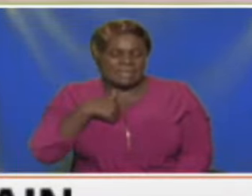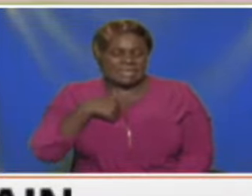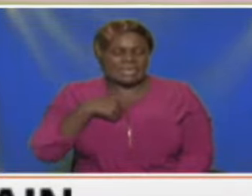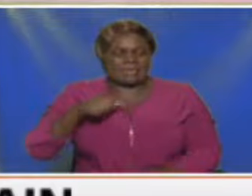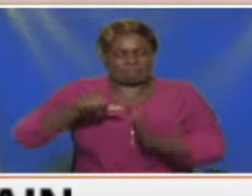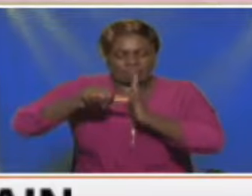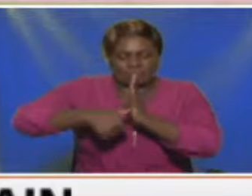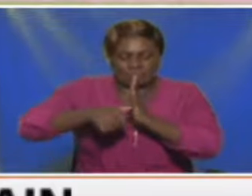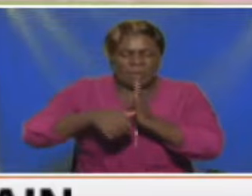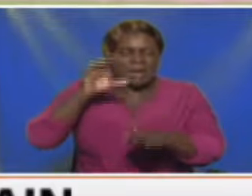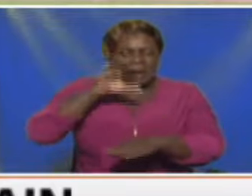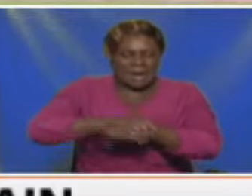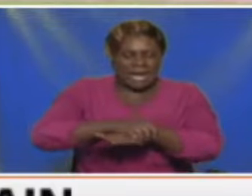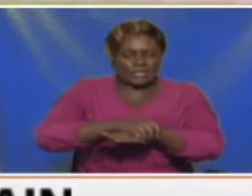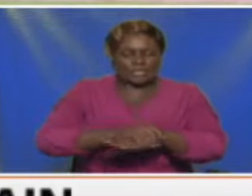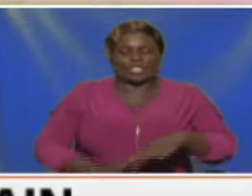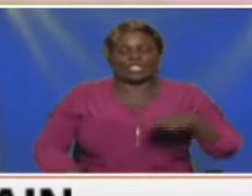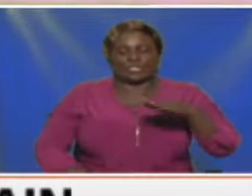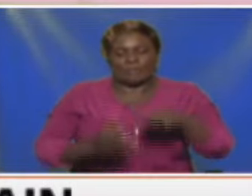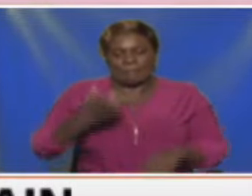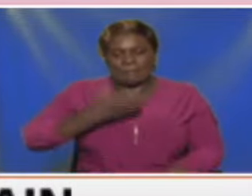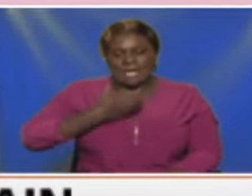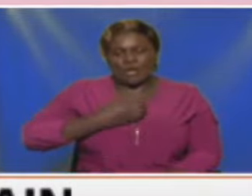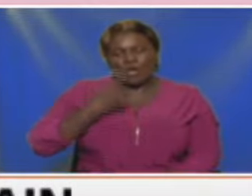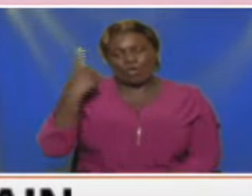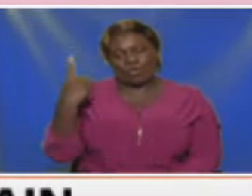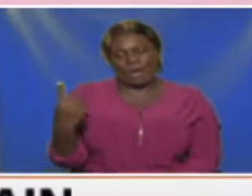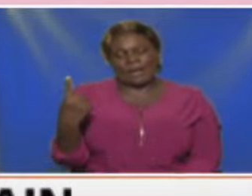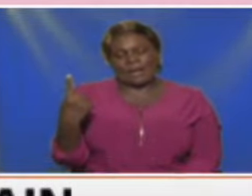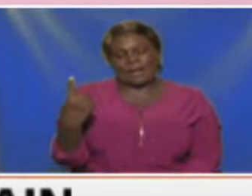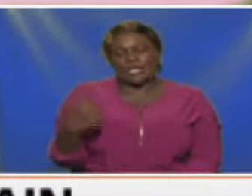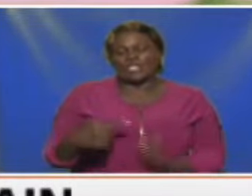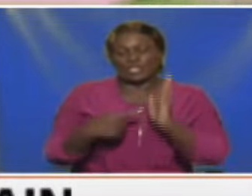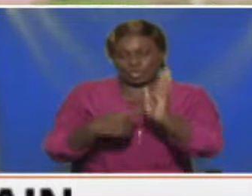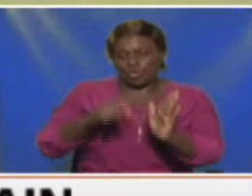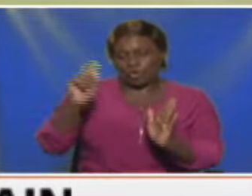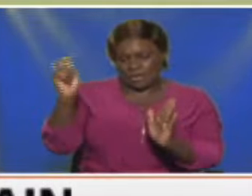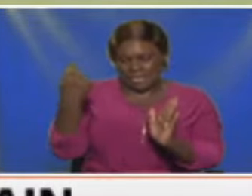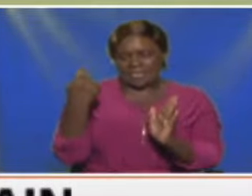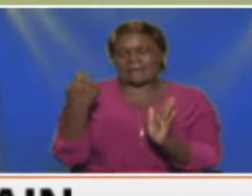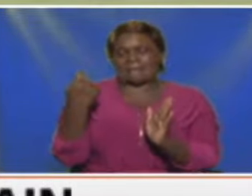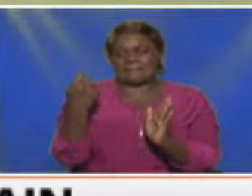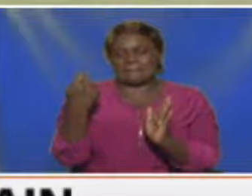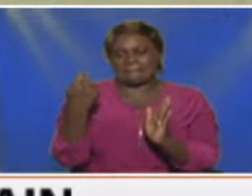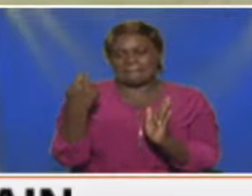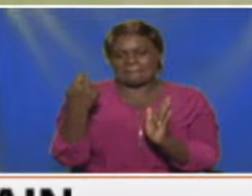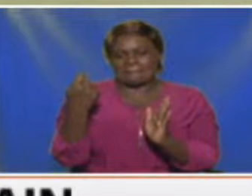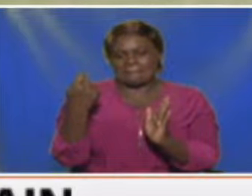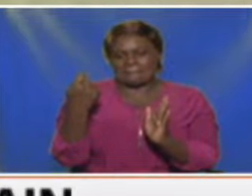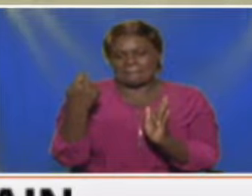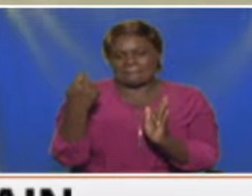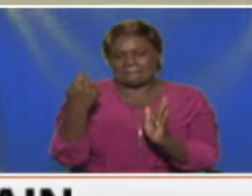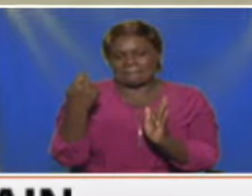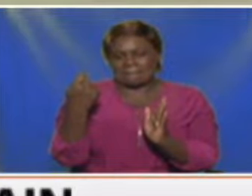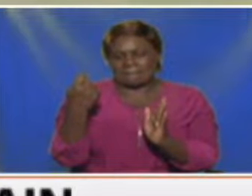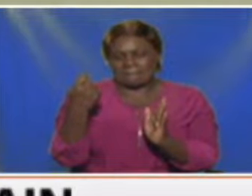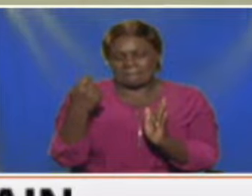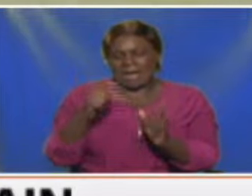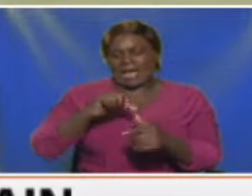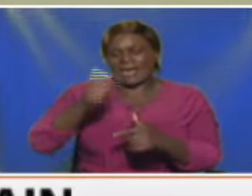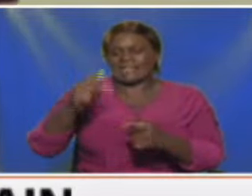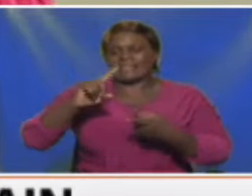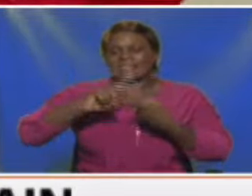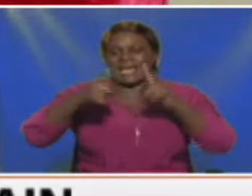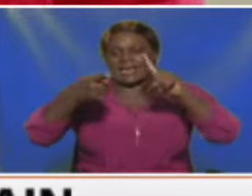kung'ang'ana angalau nikuje na medali moja na nionyeshe Kenya ya kwamba tumefika kitengo kingine,